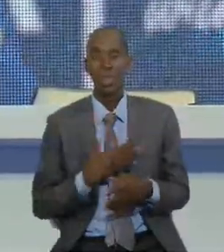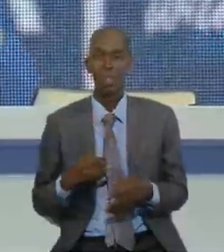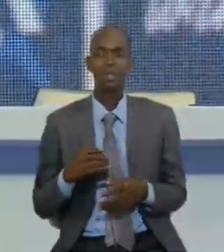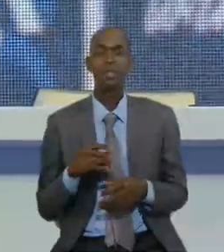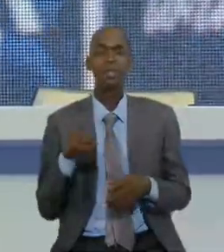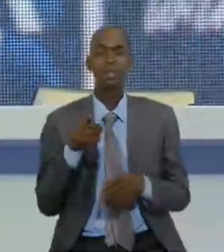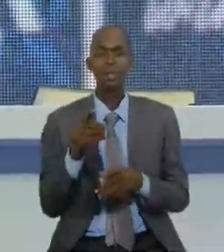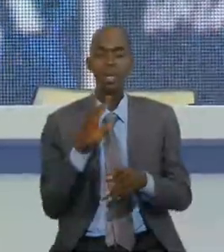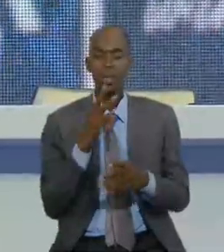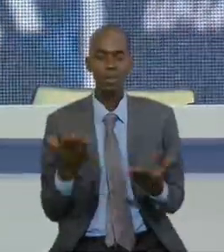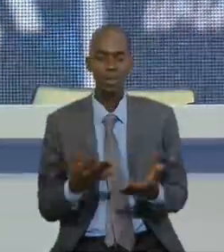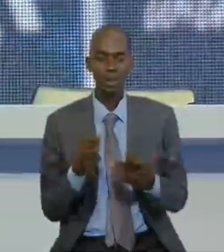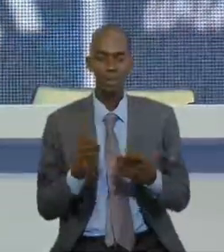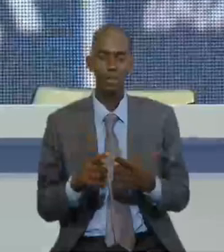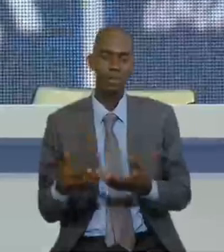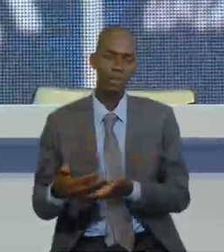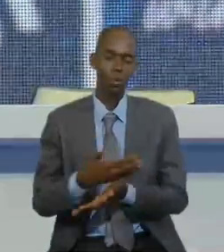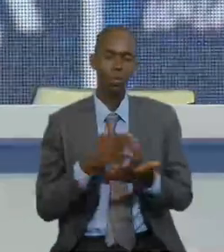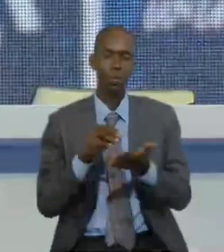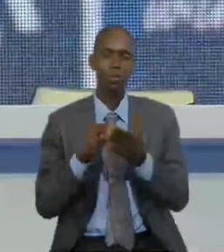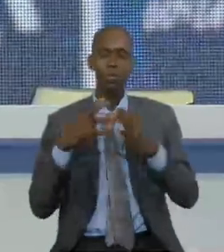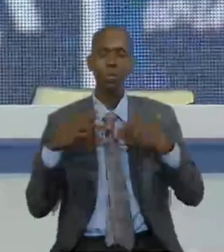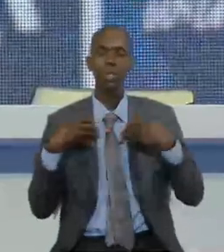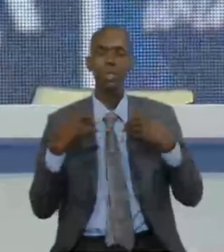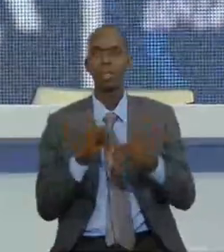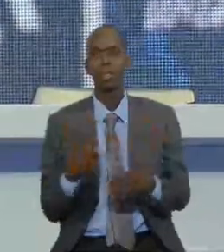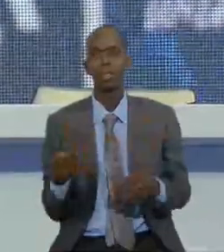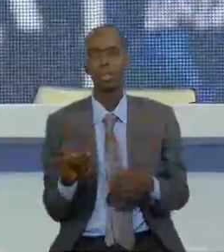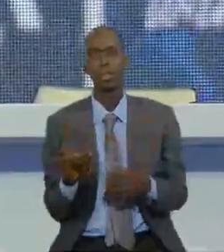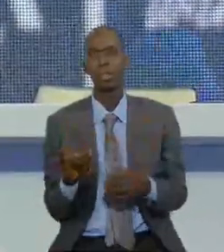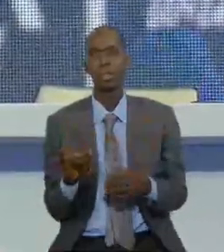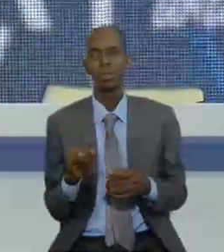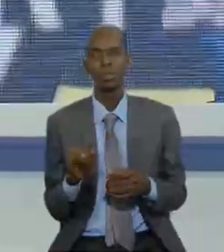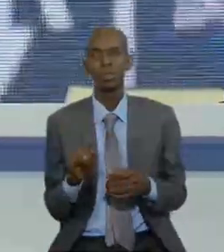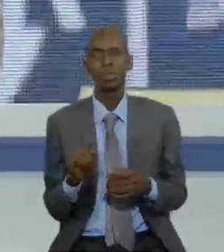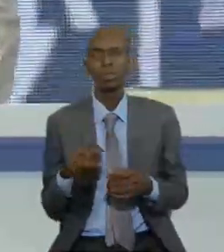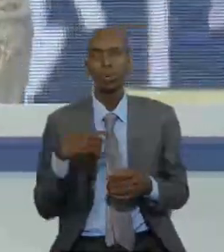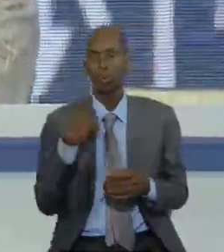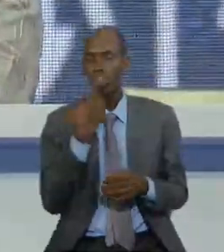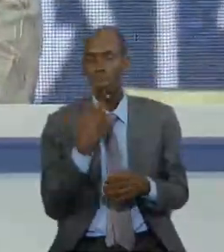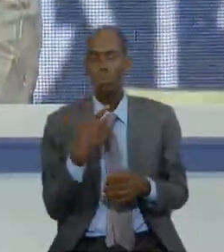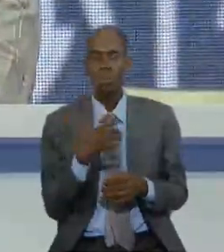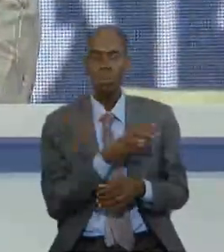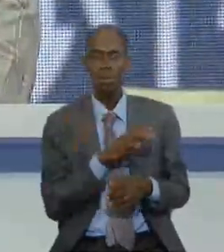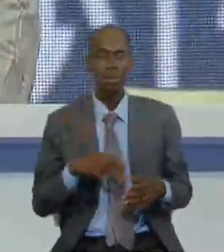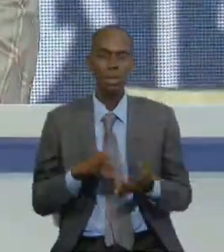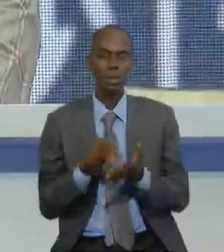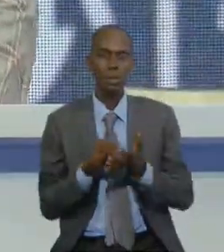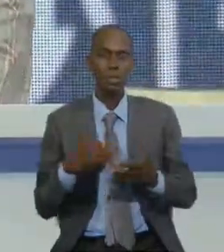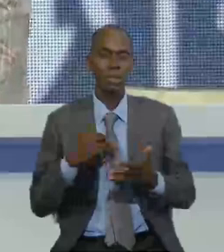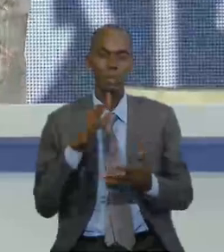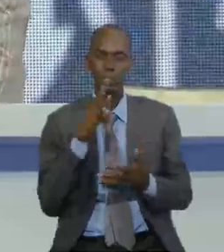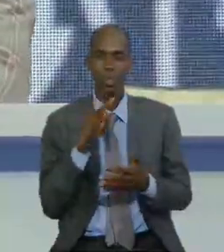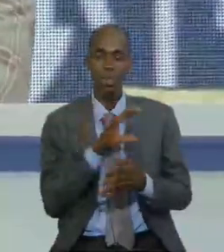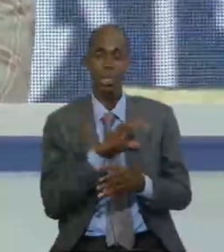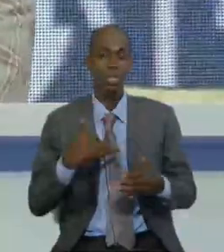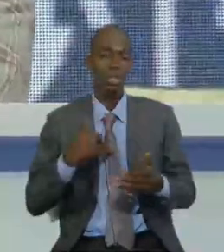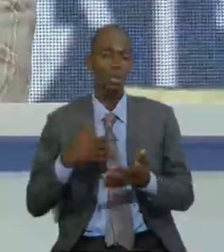et toi tu viens prendre la guérison seulement une fois que tout le prix a été payé